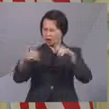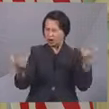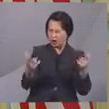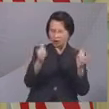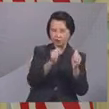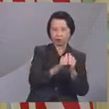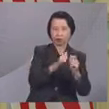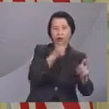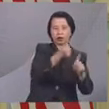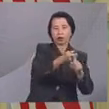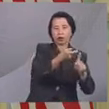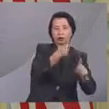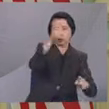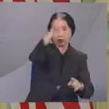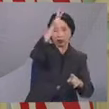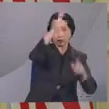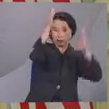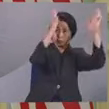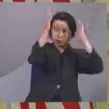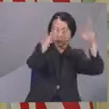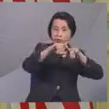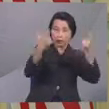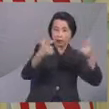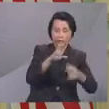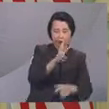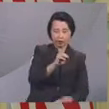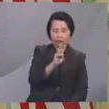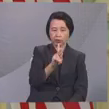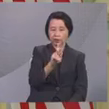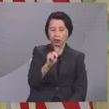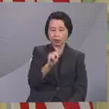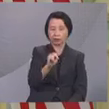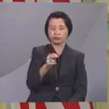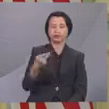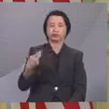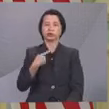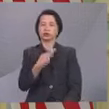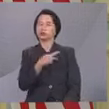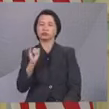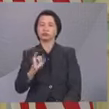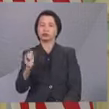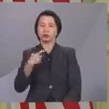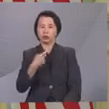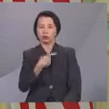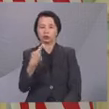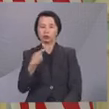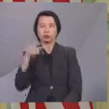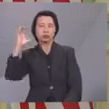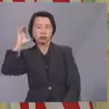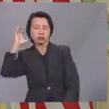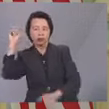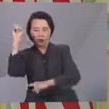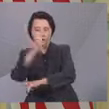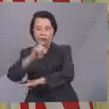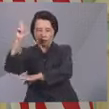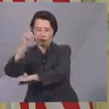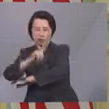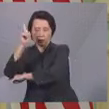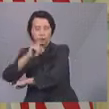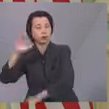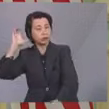dengan arahan daripada Kerajaan Persekutuan, MKN. Kita pun, kalau kita dengar, hari-hari pun, setiap hari